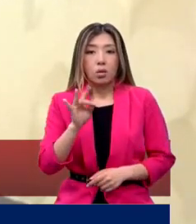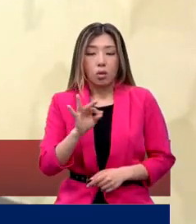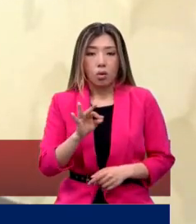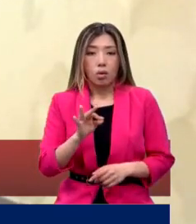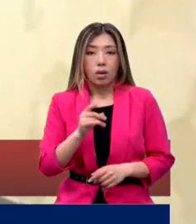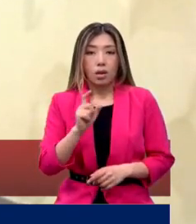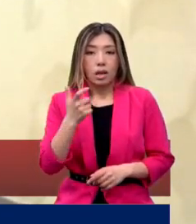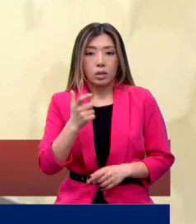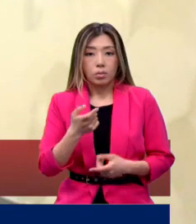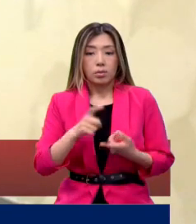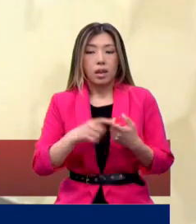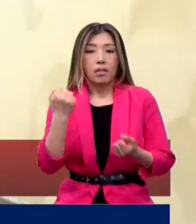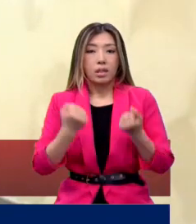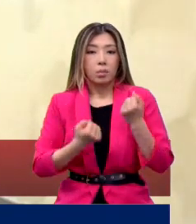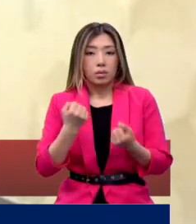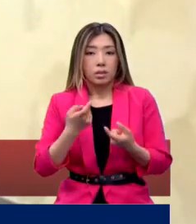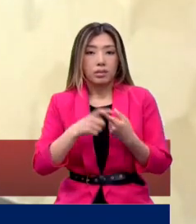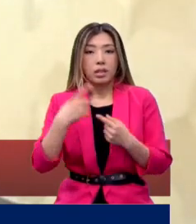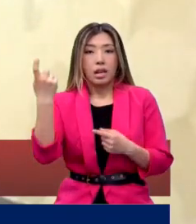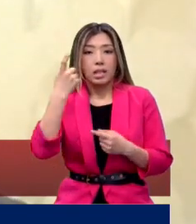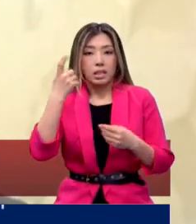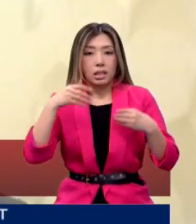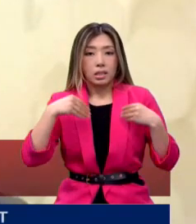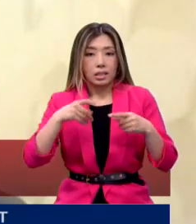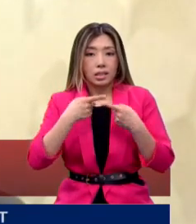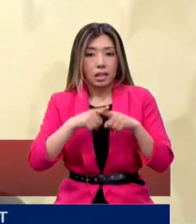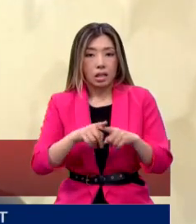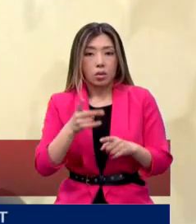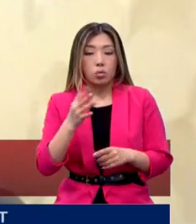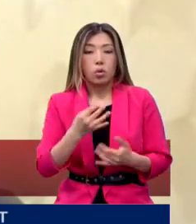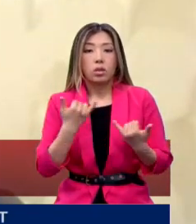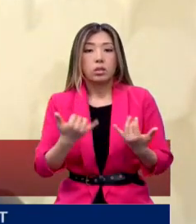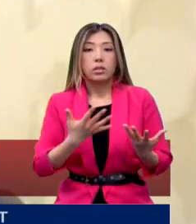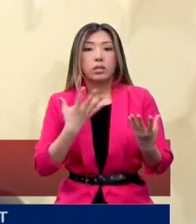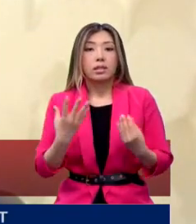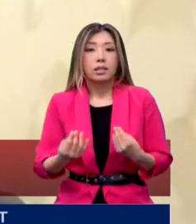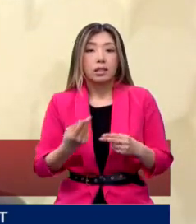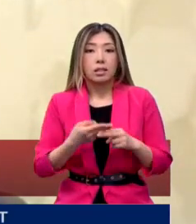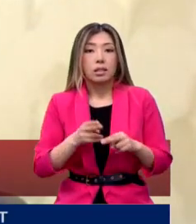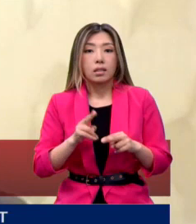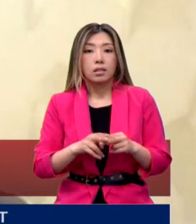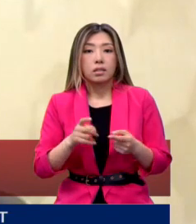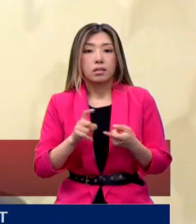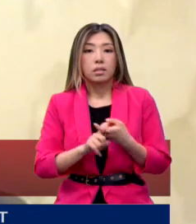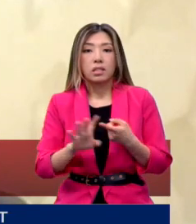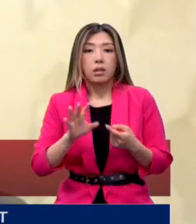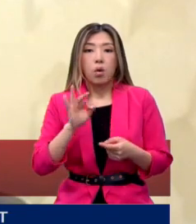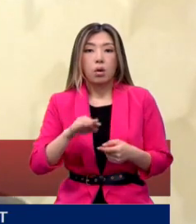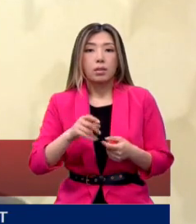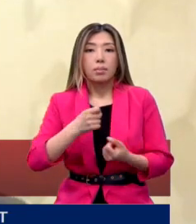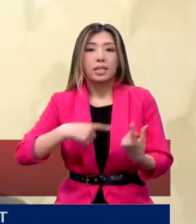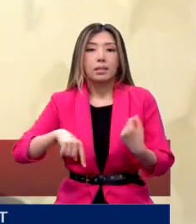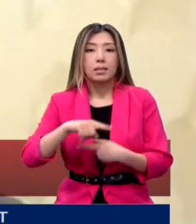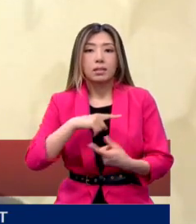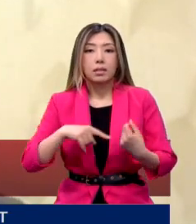автомобильной промышленности, сельскохозяйственной технике и так далее. Однако на сегодняшний день это скорее даже не зависит от бизнес-сообщества в